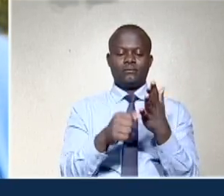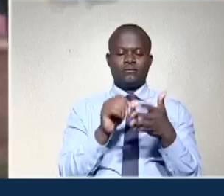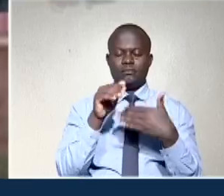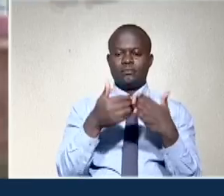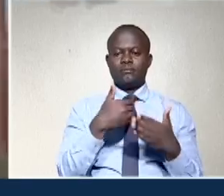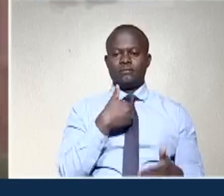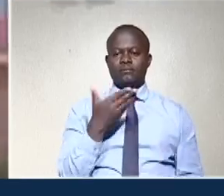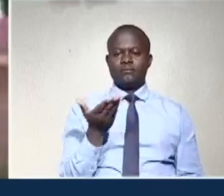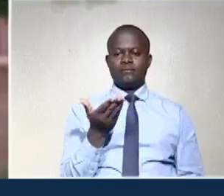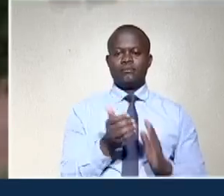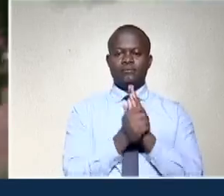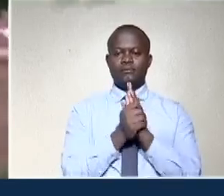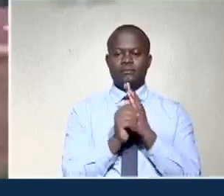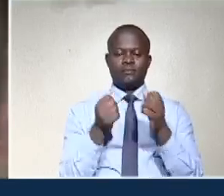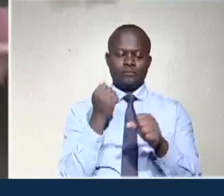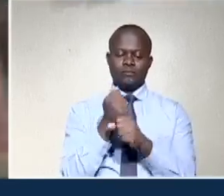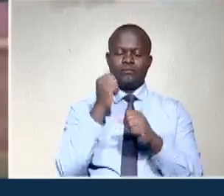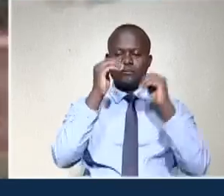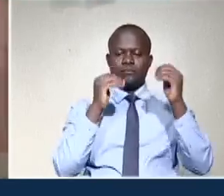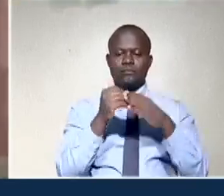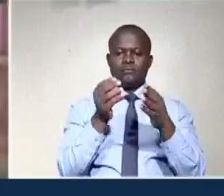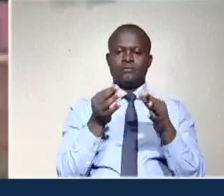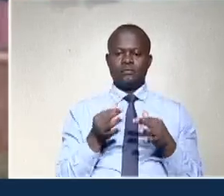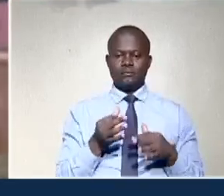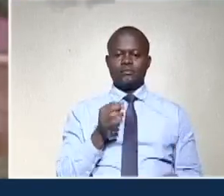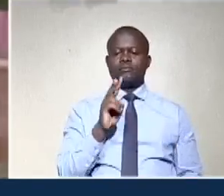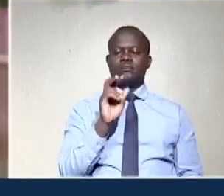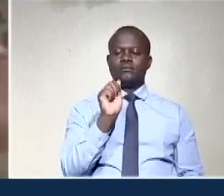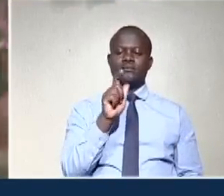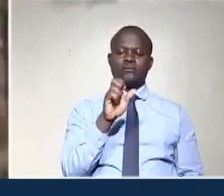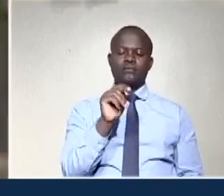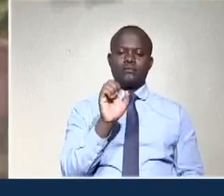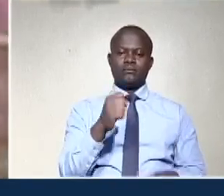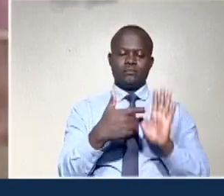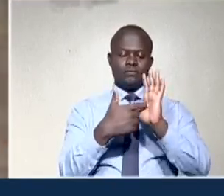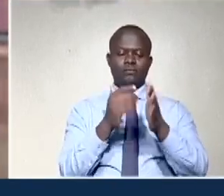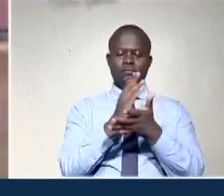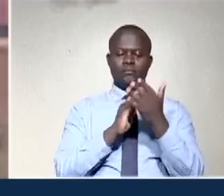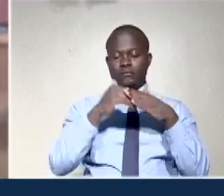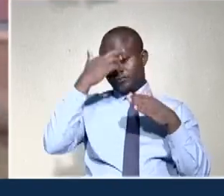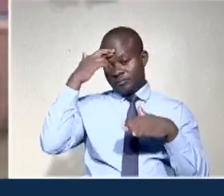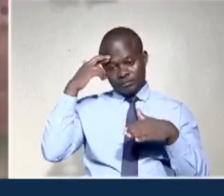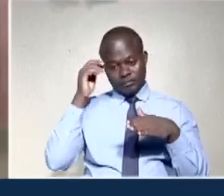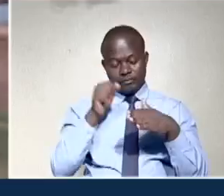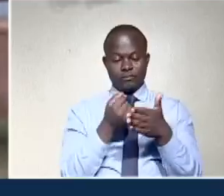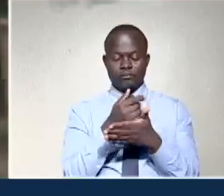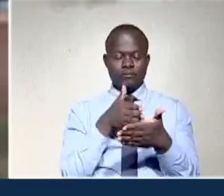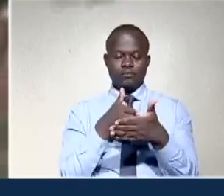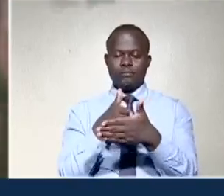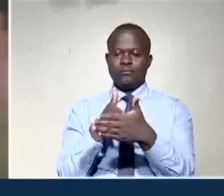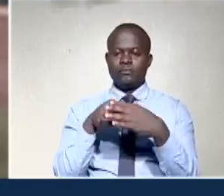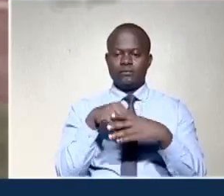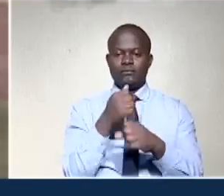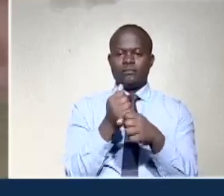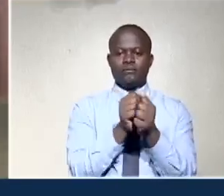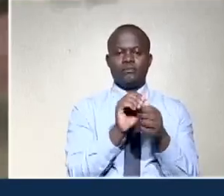nabyo. Imuguke mujyanye n'imikorere y'urwego rw'imari rucyasha Valence agaragaza zimwe mu mpamvu zishobora gutuma ibigo by'imari bigenda bigunu ntege mu gukorana na